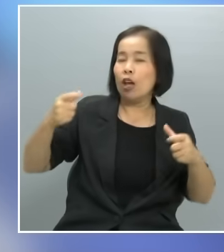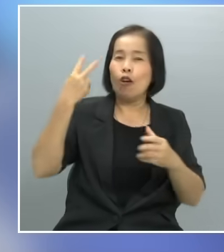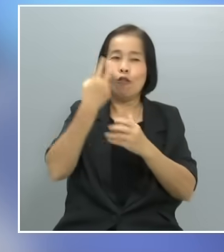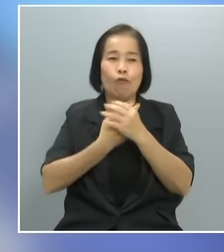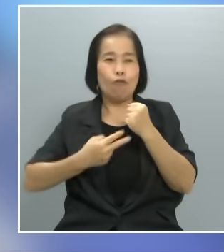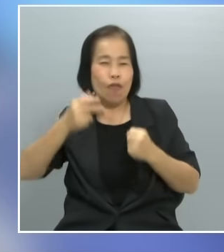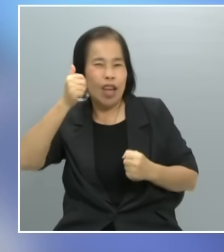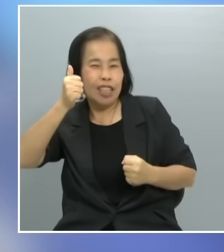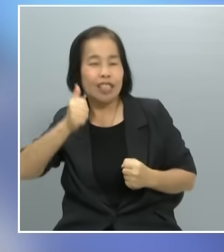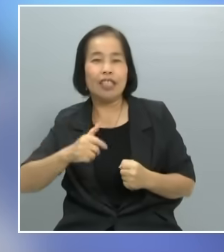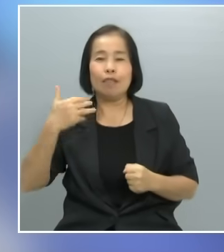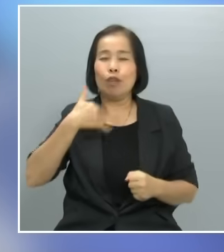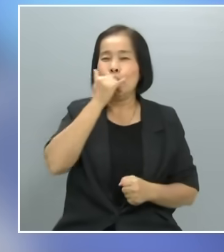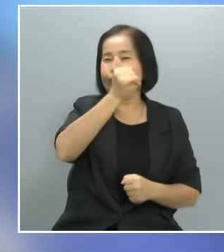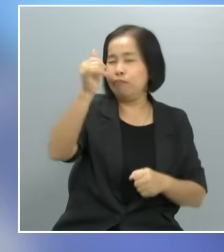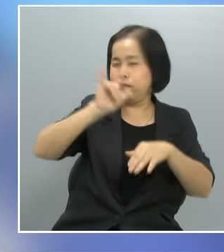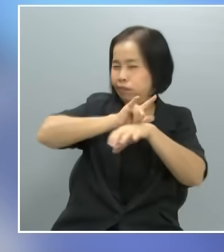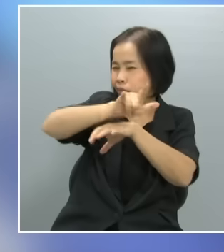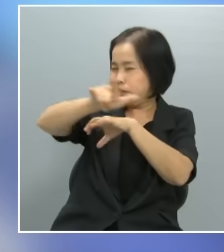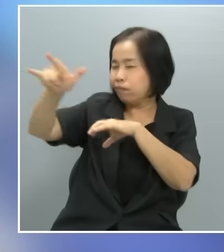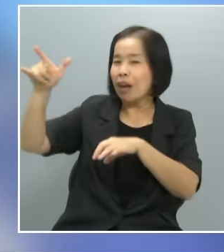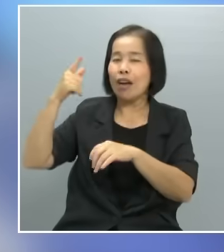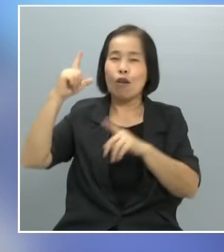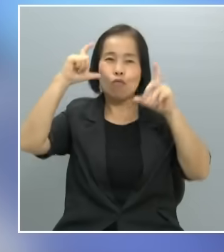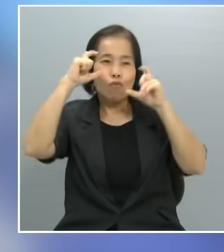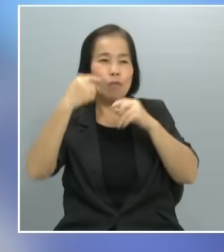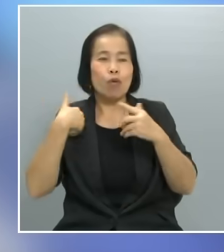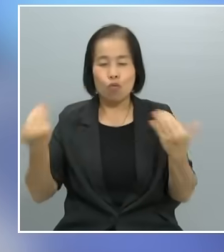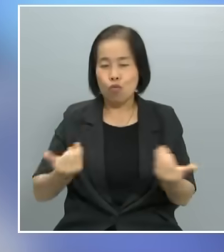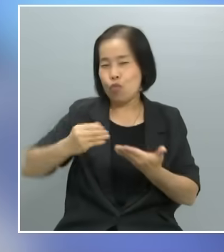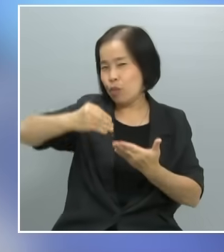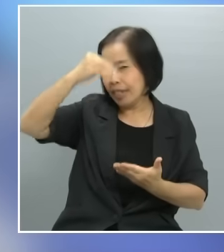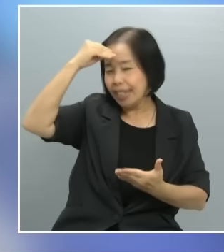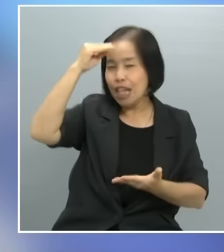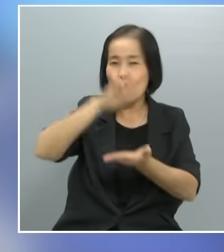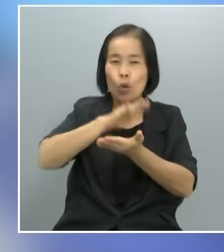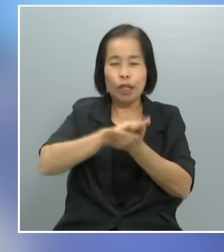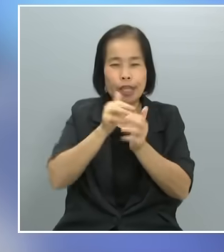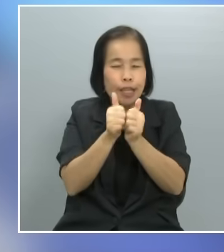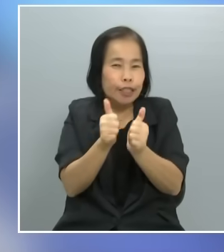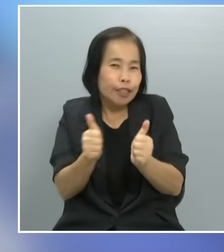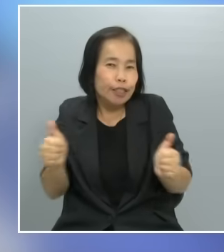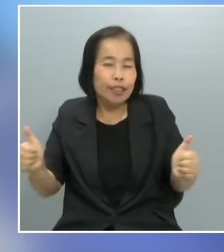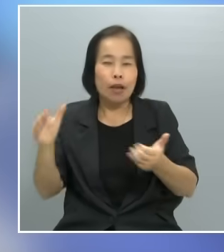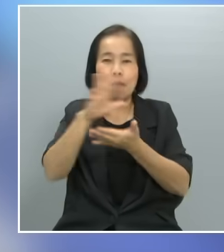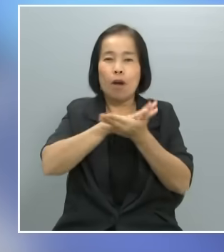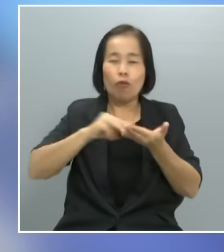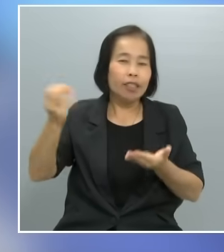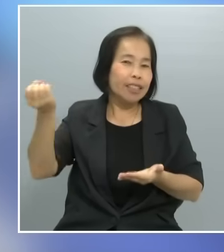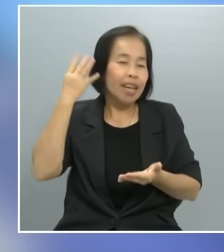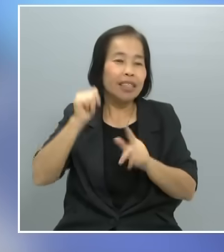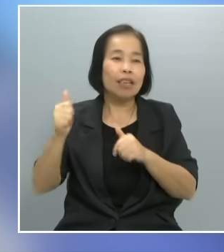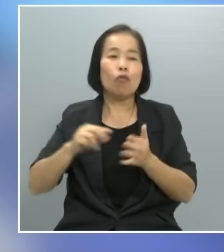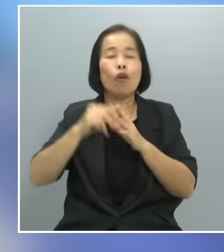ถ่ายรูปอยู่ที่ต่างประเทศลูกคุณจะต้องได้เรียนหนังสือโรงเรียนดีๆมหาลัยดีๆมันคือ